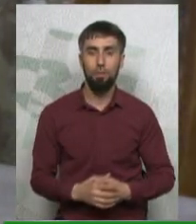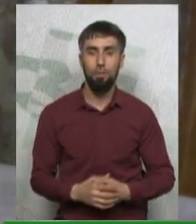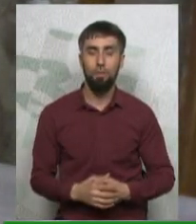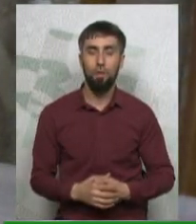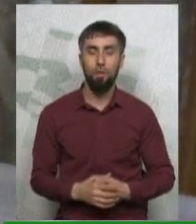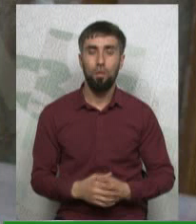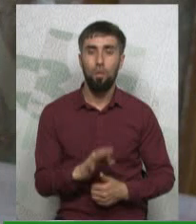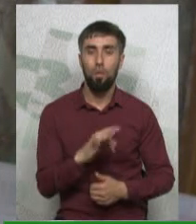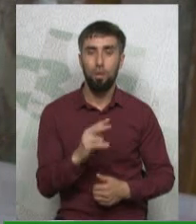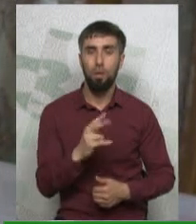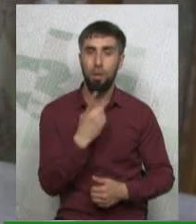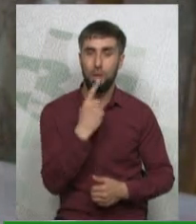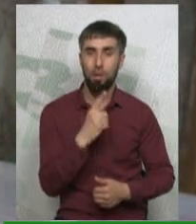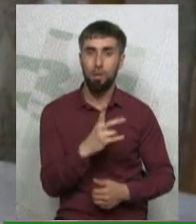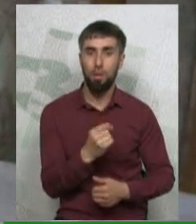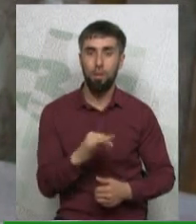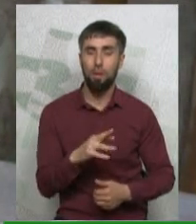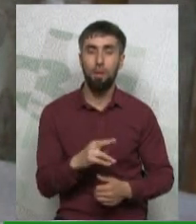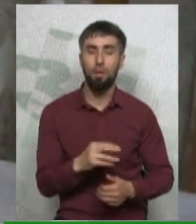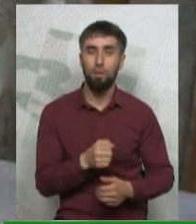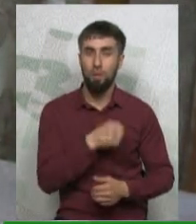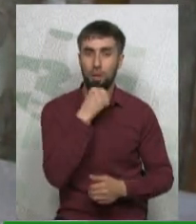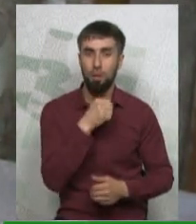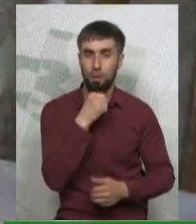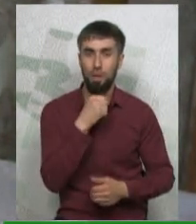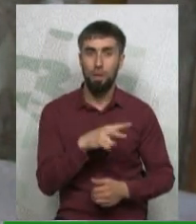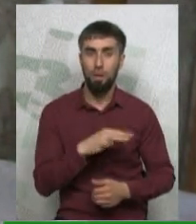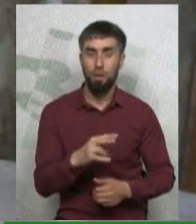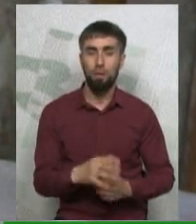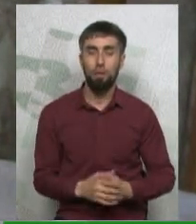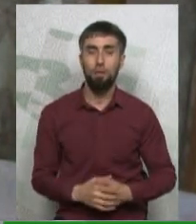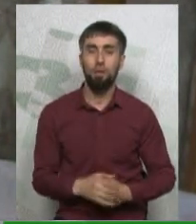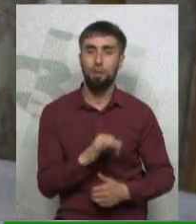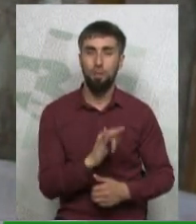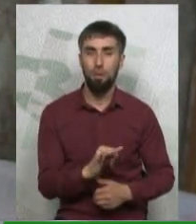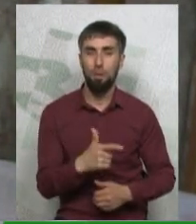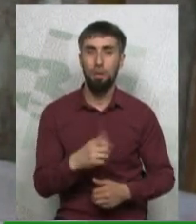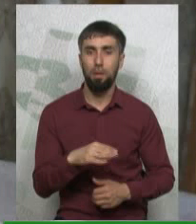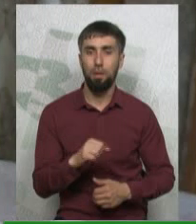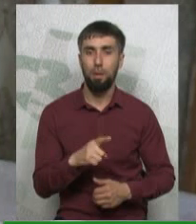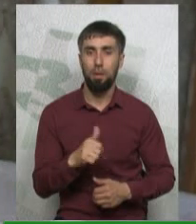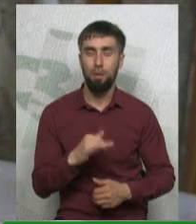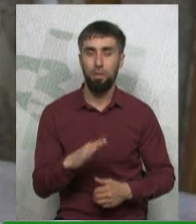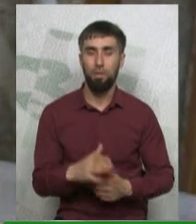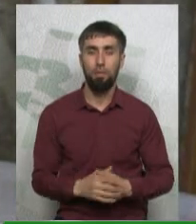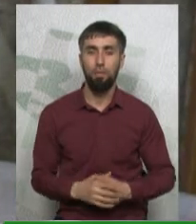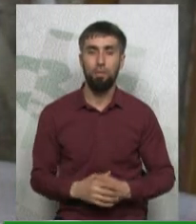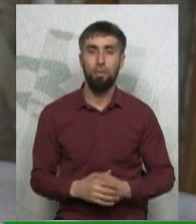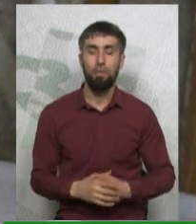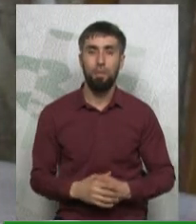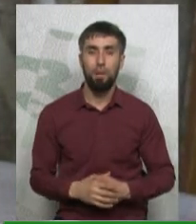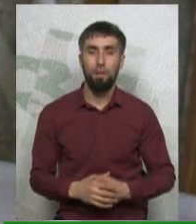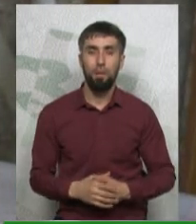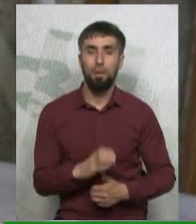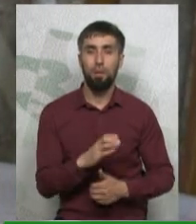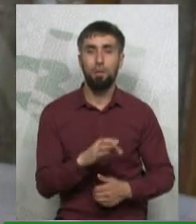орденом Красной Звезды старший лейтенант Гетагазов Исмаил Заурбекович, заместитель командира 12-3-4 стрелкового